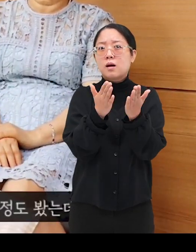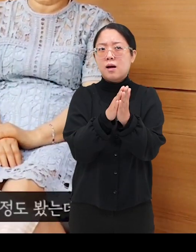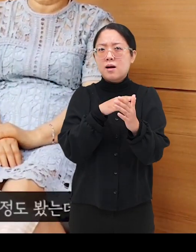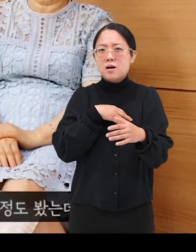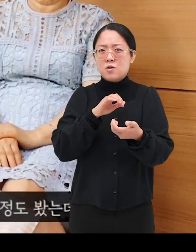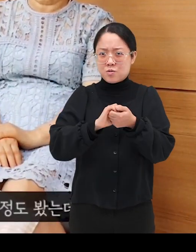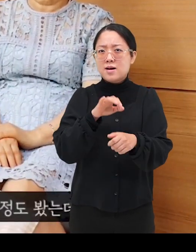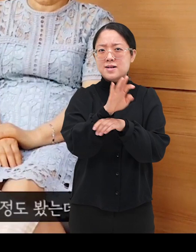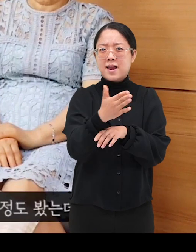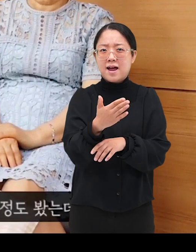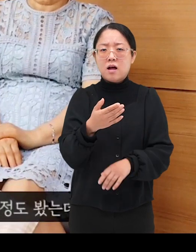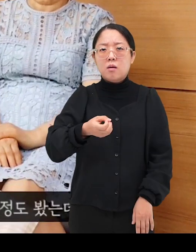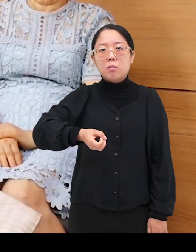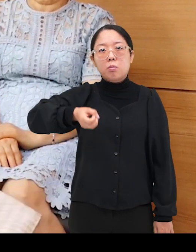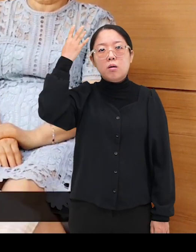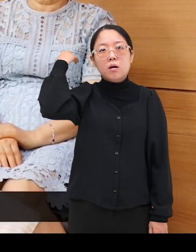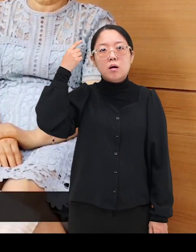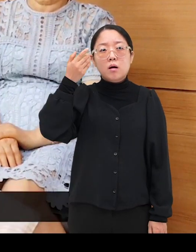정도 봤는데